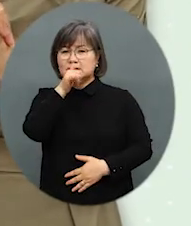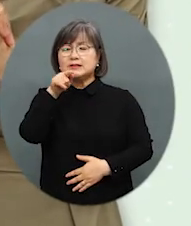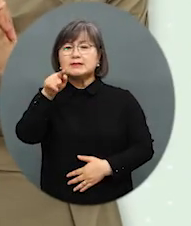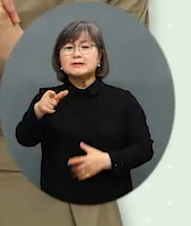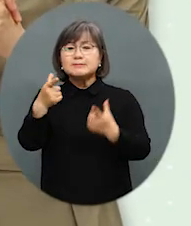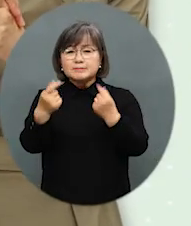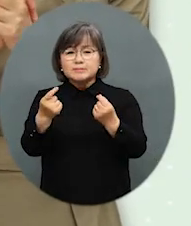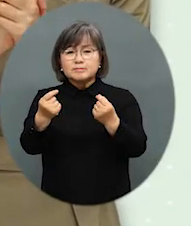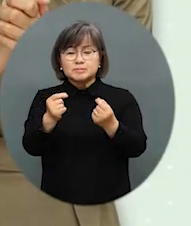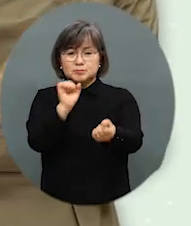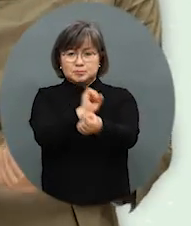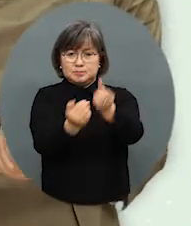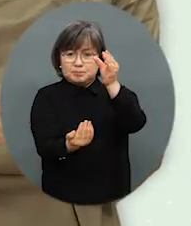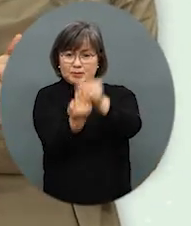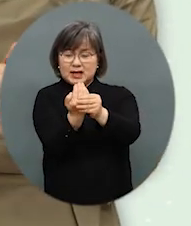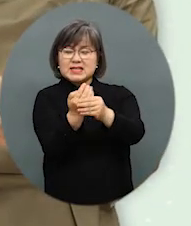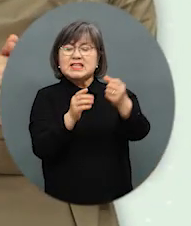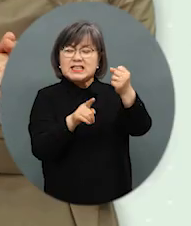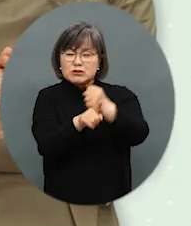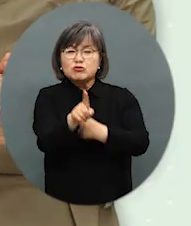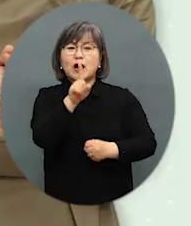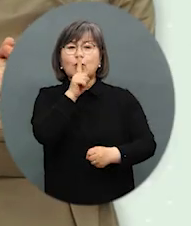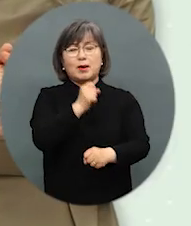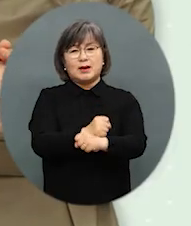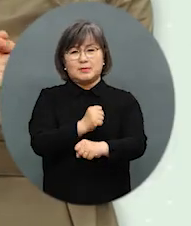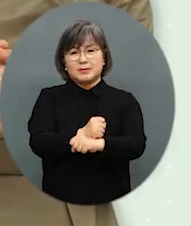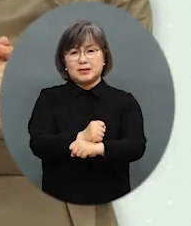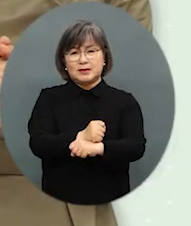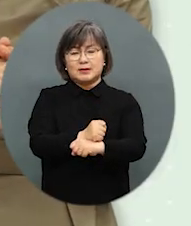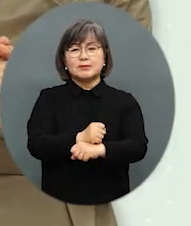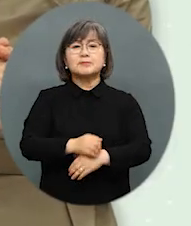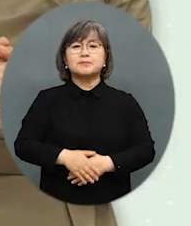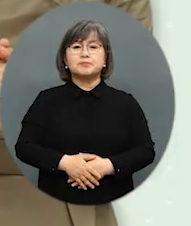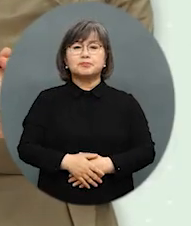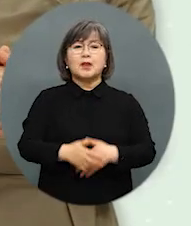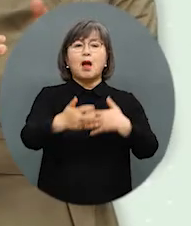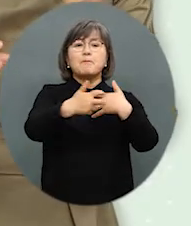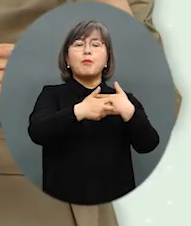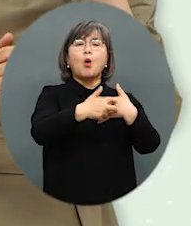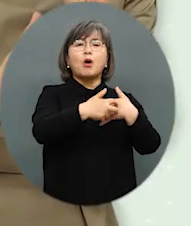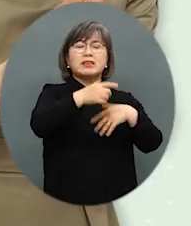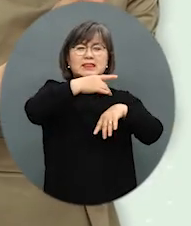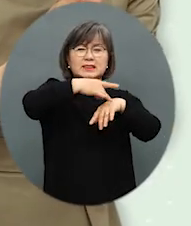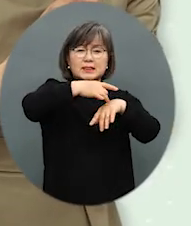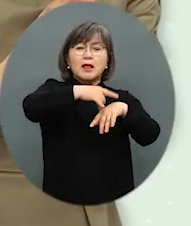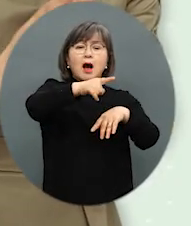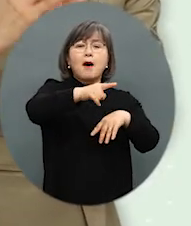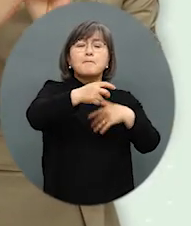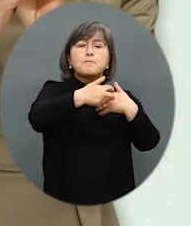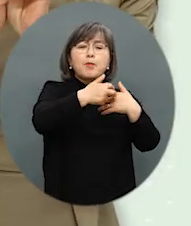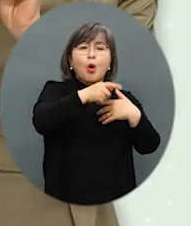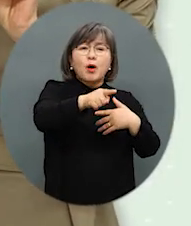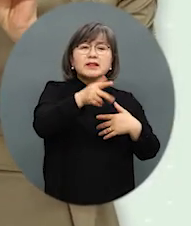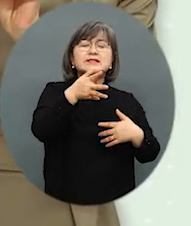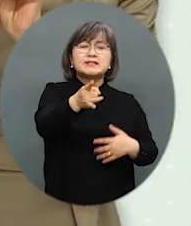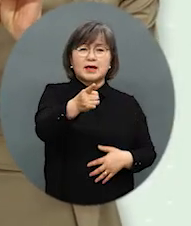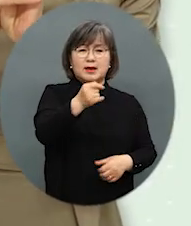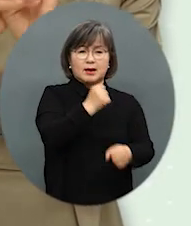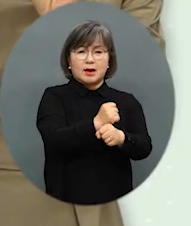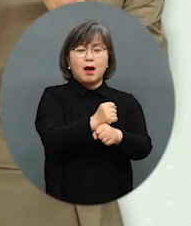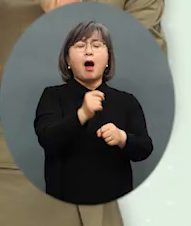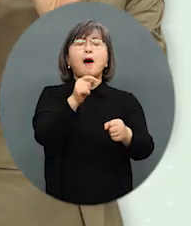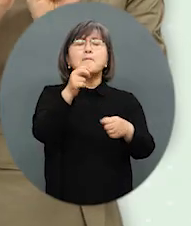있어요. 이것을 감염병 발생 요인이라고 합니다. 병원체. 병원체라는